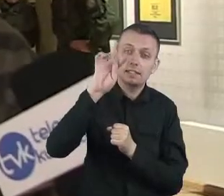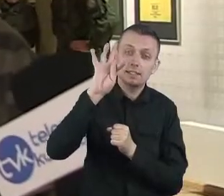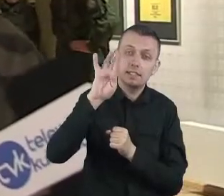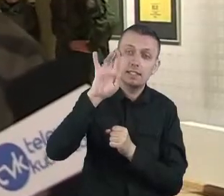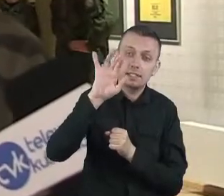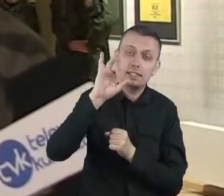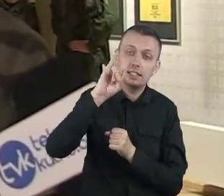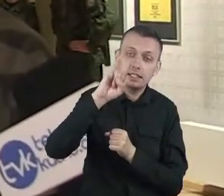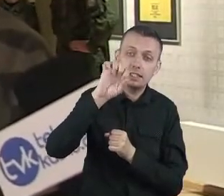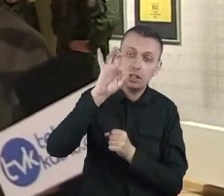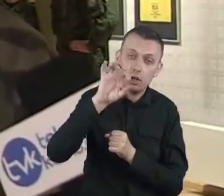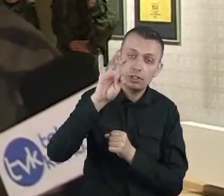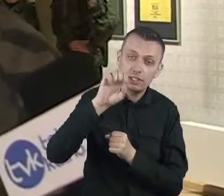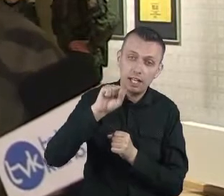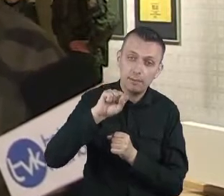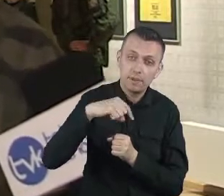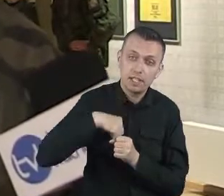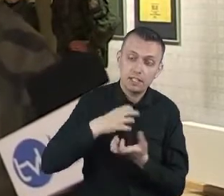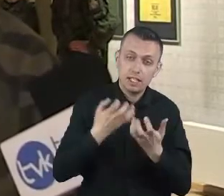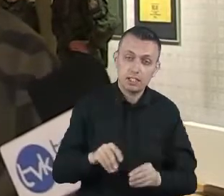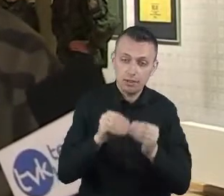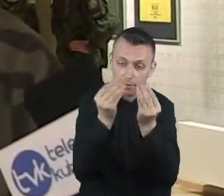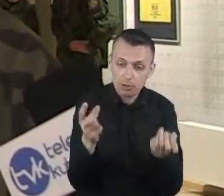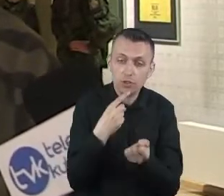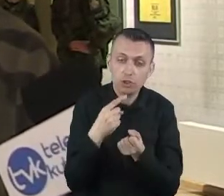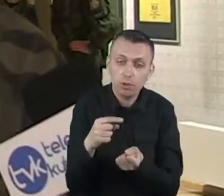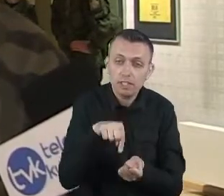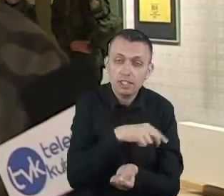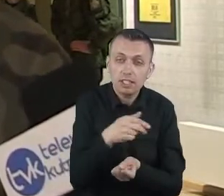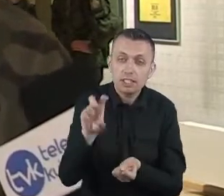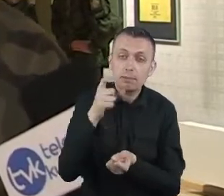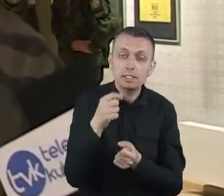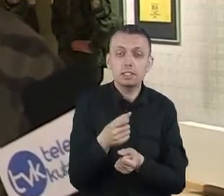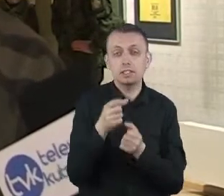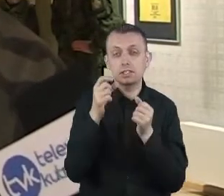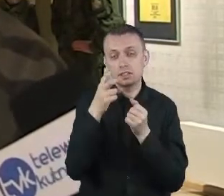za pojęcie. I chciałem się rozwinąć i wypowiedzieć na ten temat, co widzę w